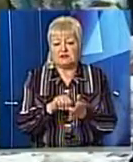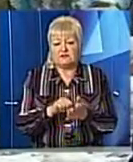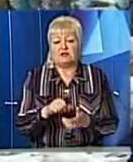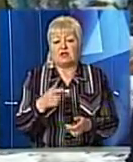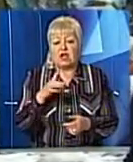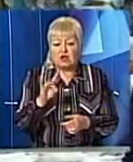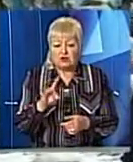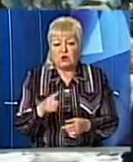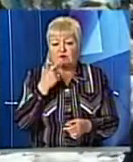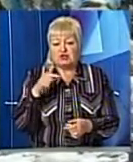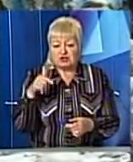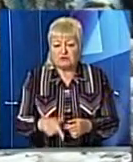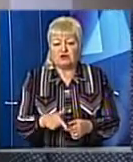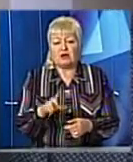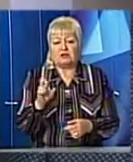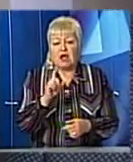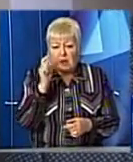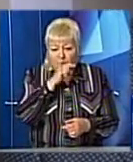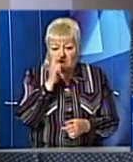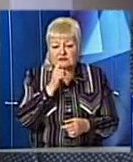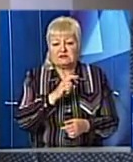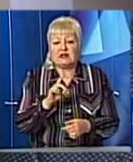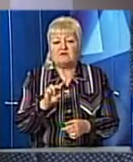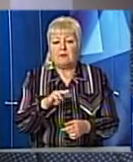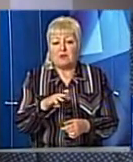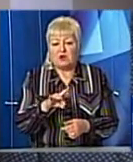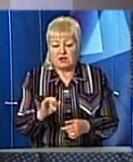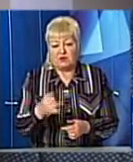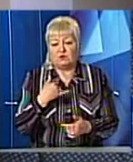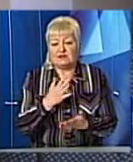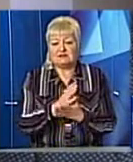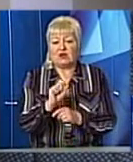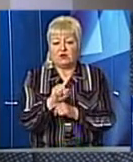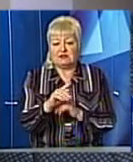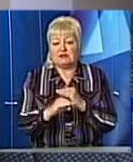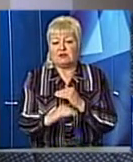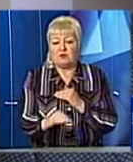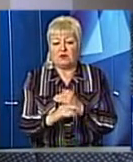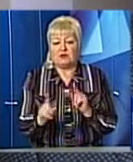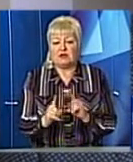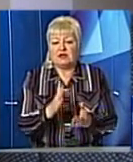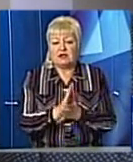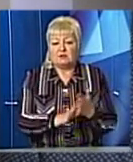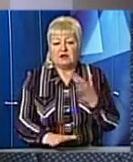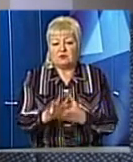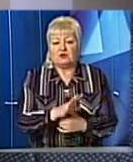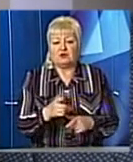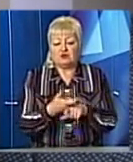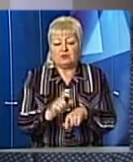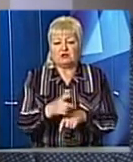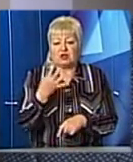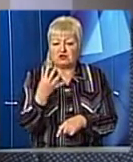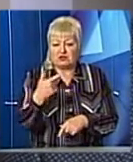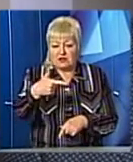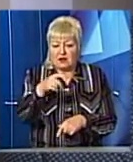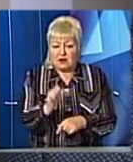Червонограда, Борислава, Миколаєва та Самбора. У нас із 20 полігонів є 11 полігонів, які мають площу більше 4 гектари. Ми